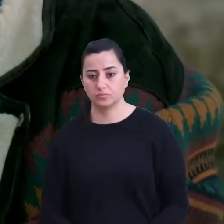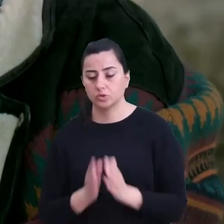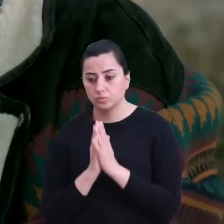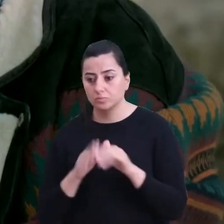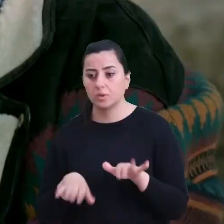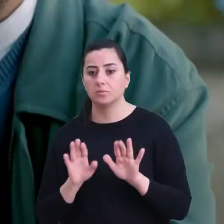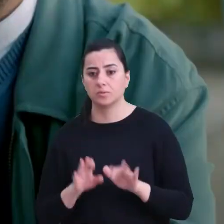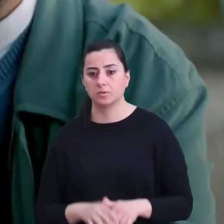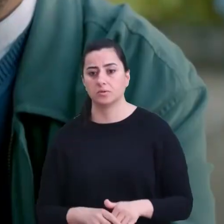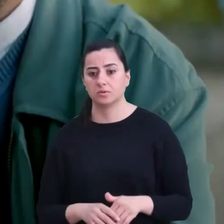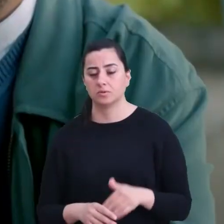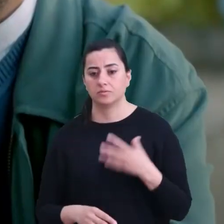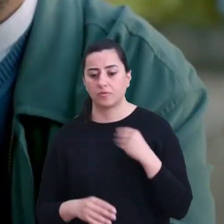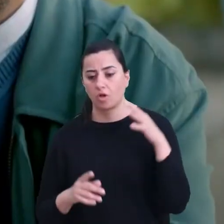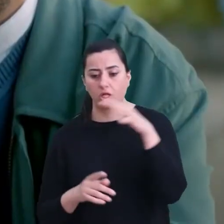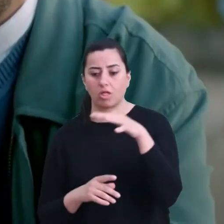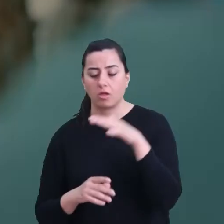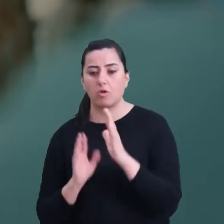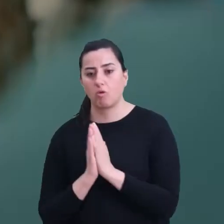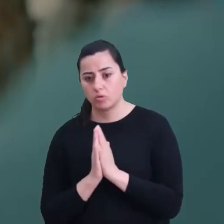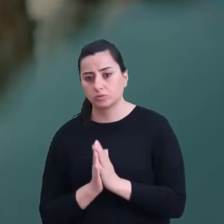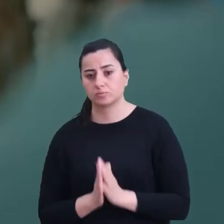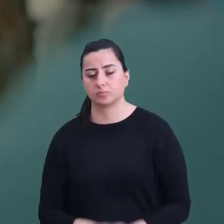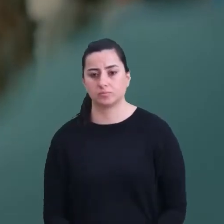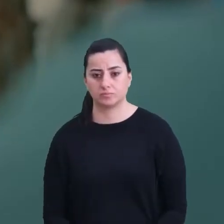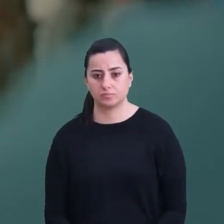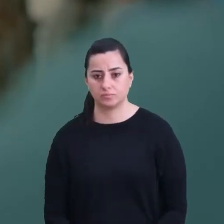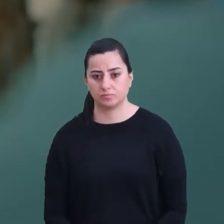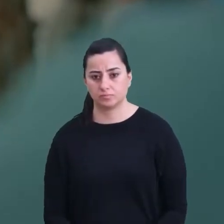Kusura kalma. Çok üstüne geldim bu aralar seni.